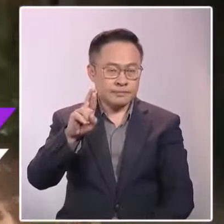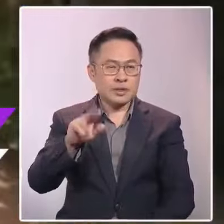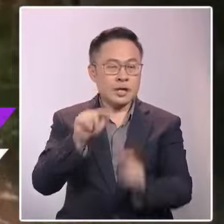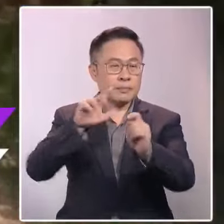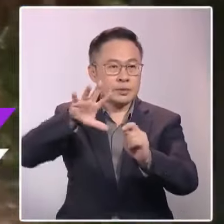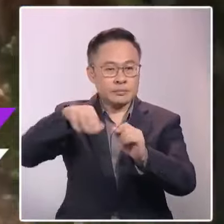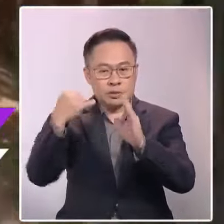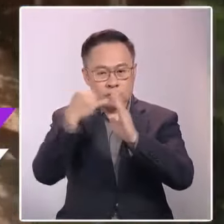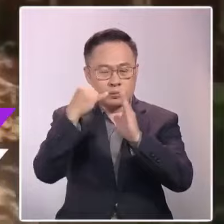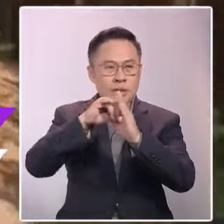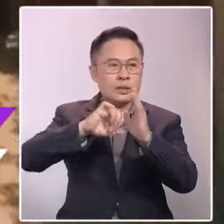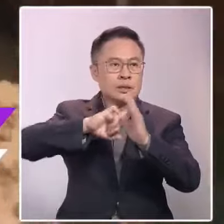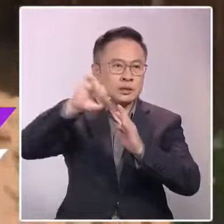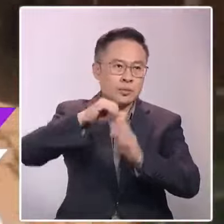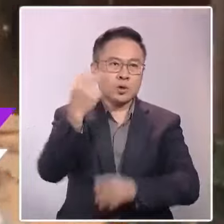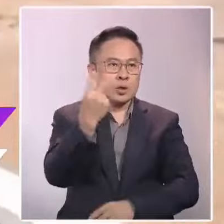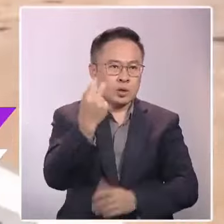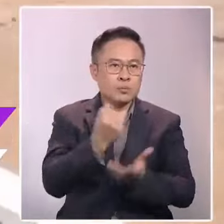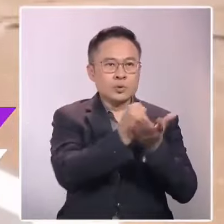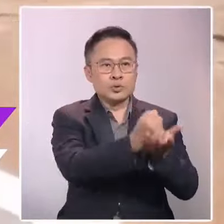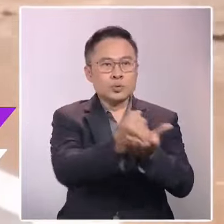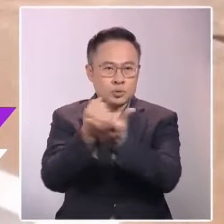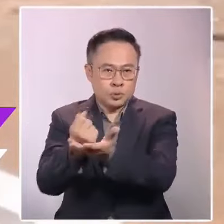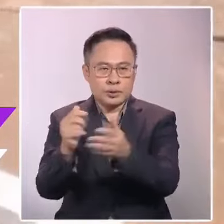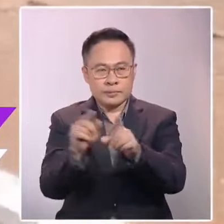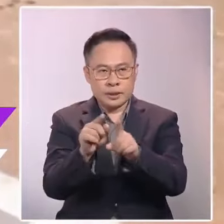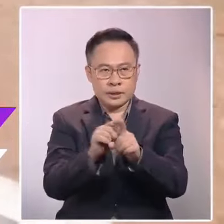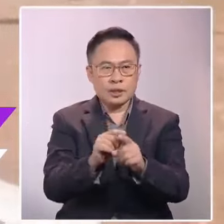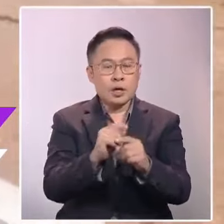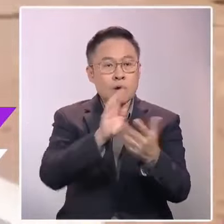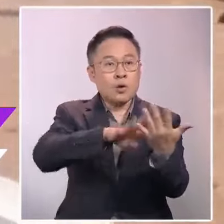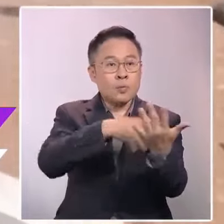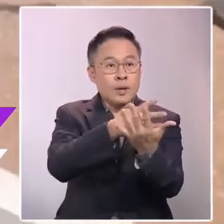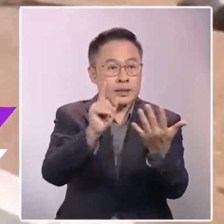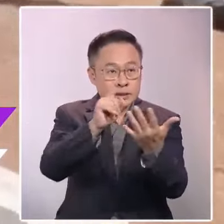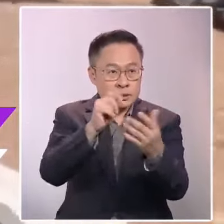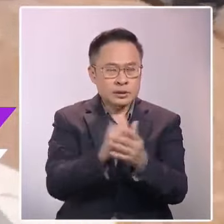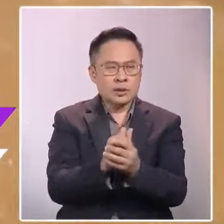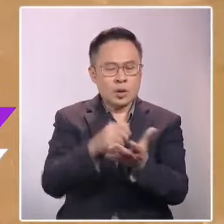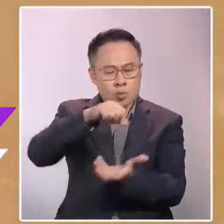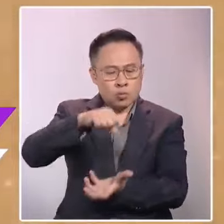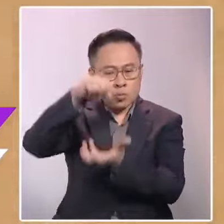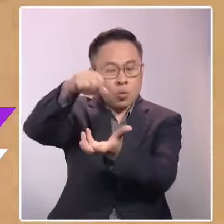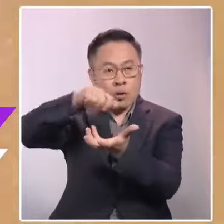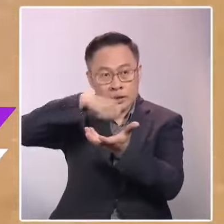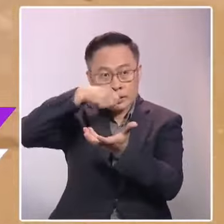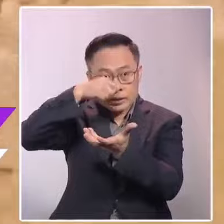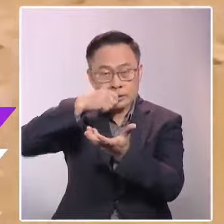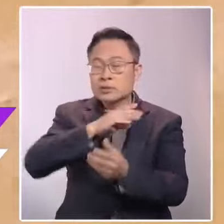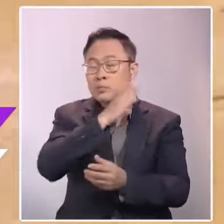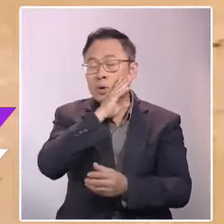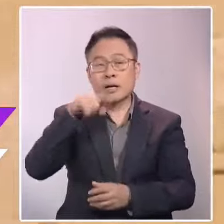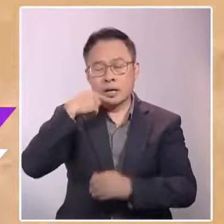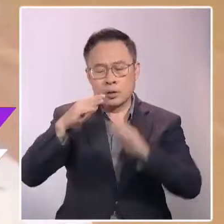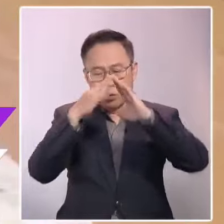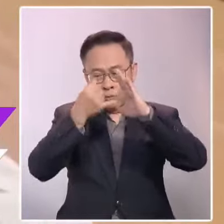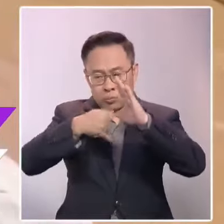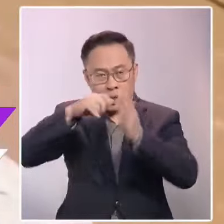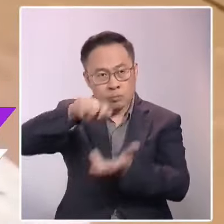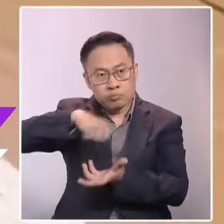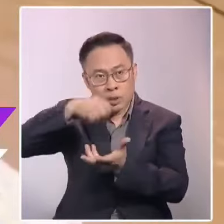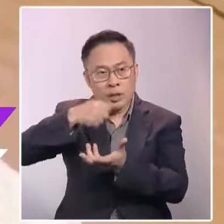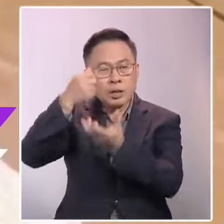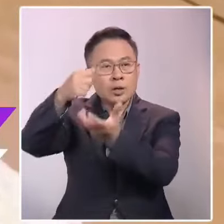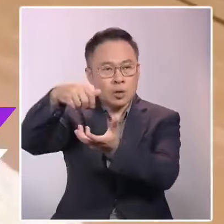มืองด้วยในจังหวัดเชียงใหม่ยุทธวิธีทางน้ำค่ะมีการส่งมอบถุงยังชีพให้ผู้ที่ได้รับผลกระทบจากน้ำท่วม